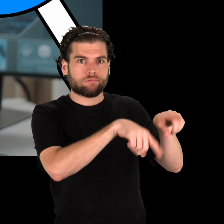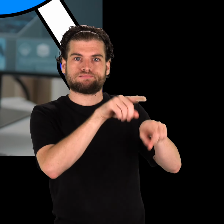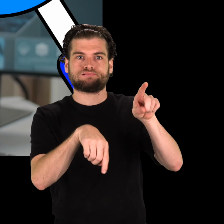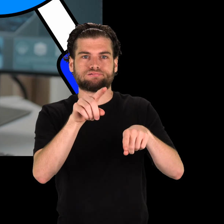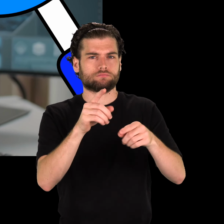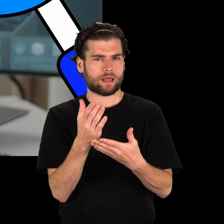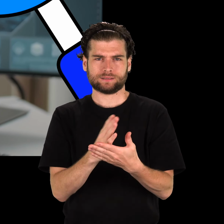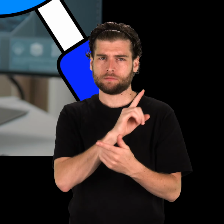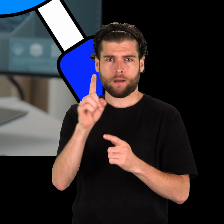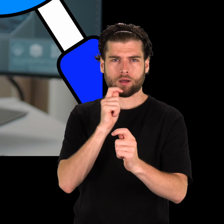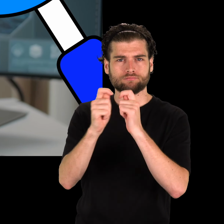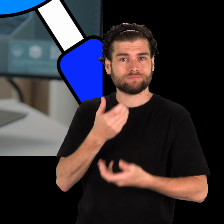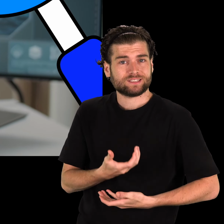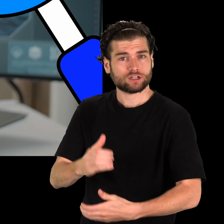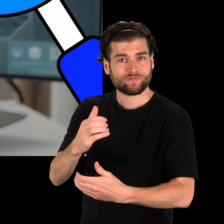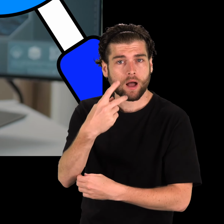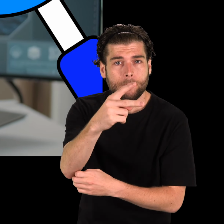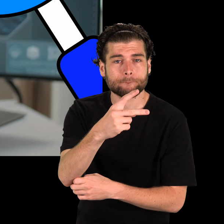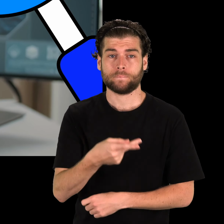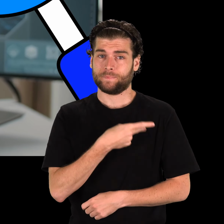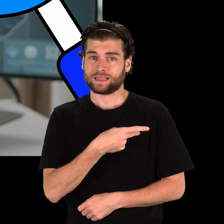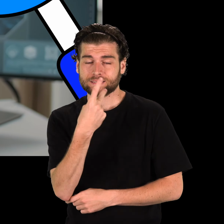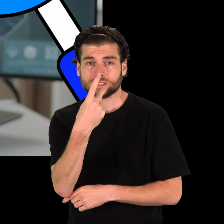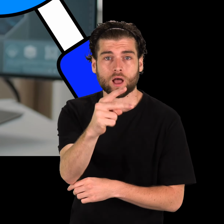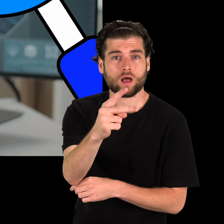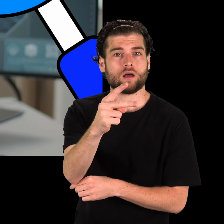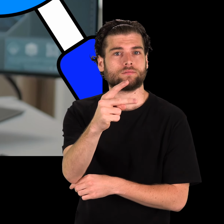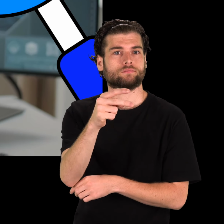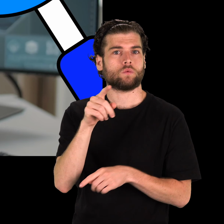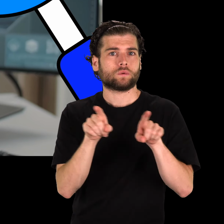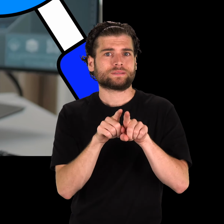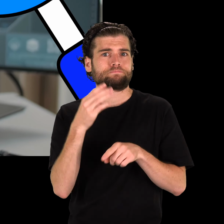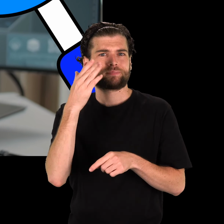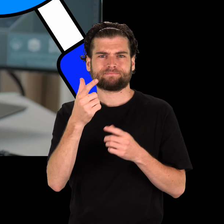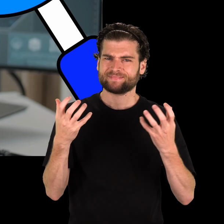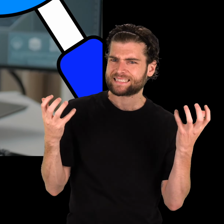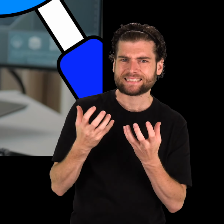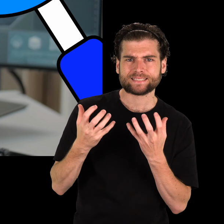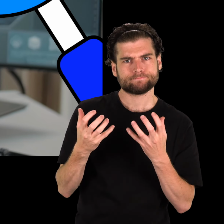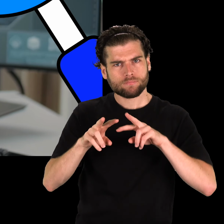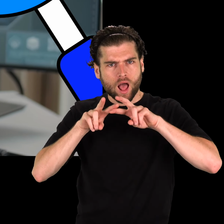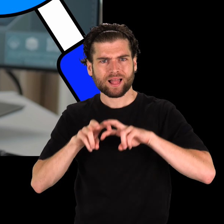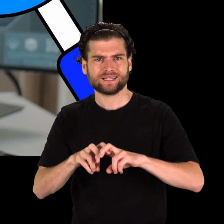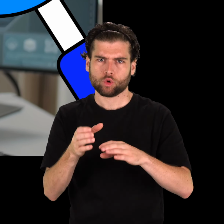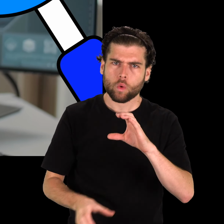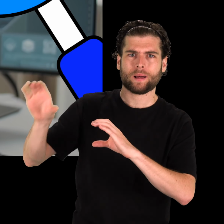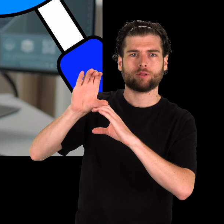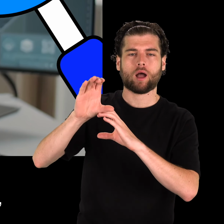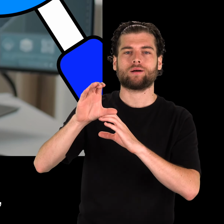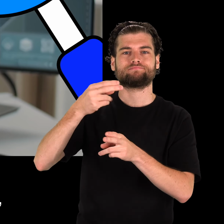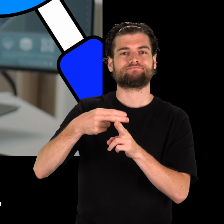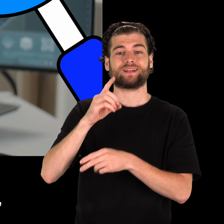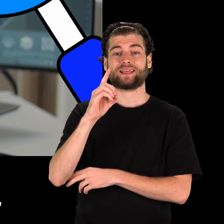d'un enfant à l'autre. N'hésitez pas à en parler avec votre sage-femme ou votre médecin et à poser des questions pour